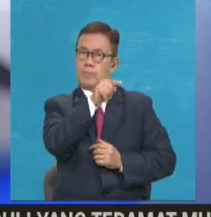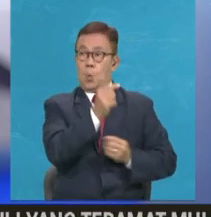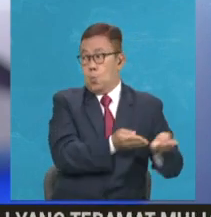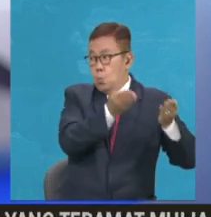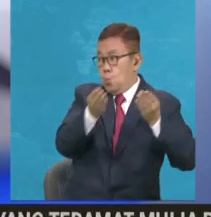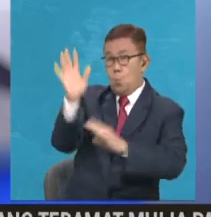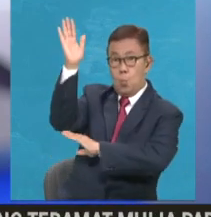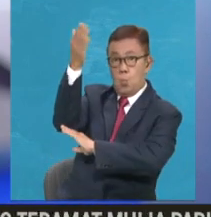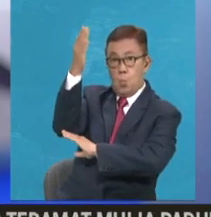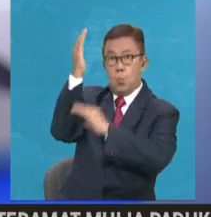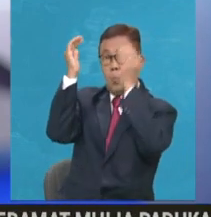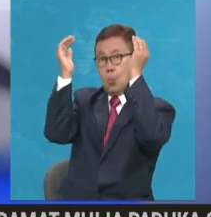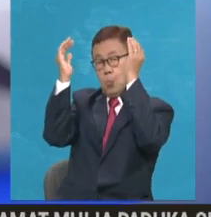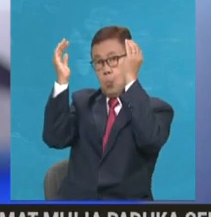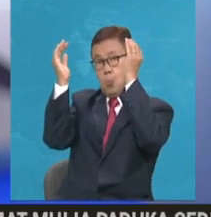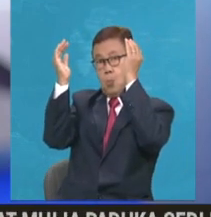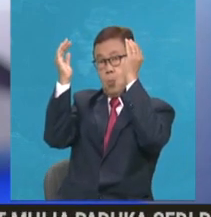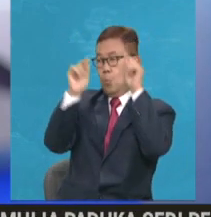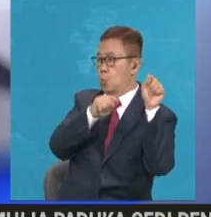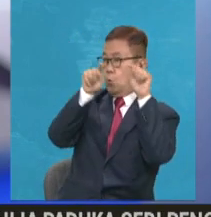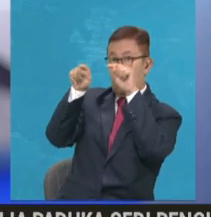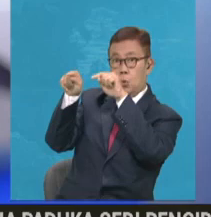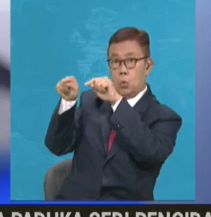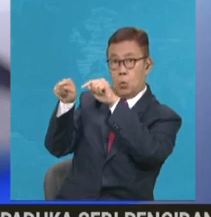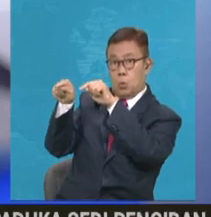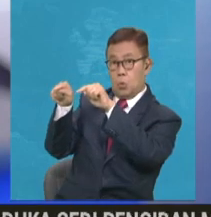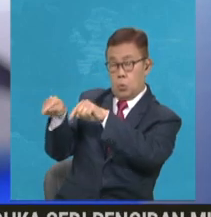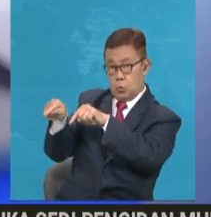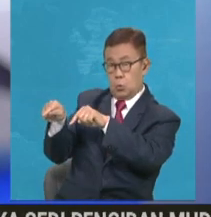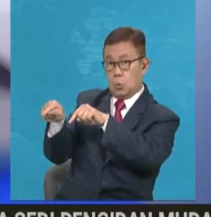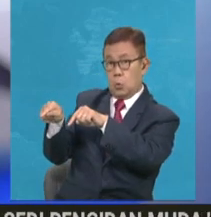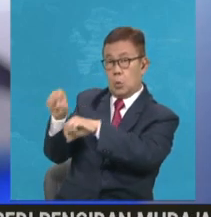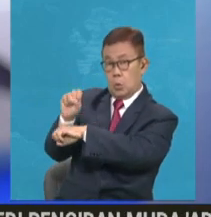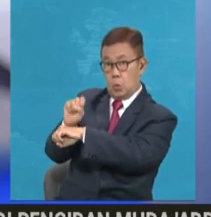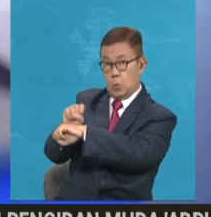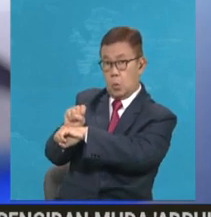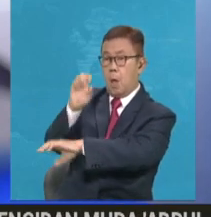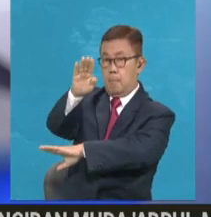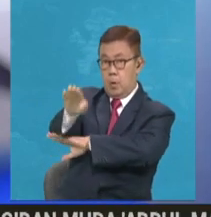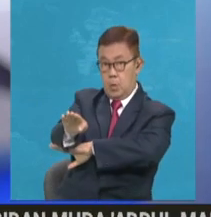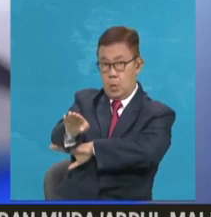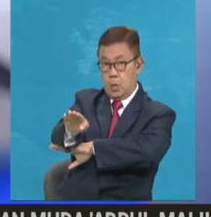penyerahan bendera negara Brunei Darussalam kepada Kontingen negara kemisi tersebut berlangsung